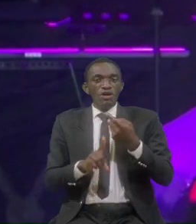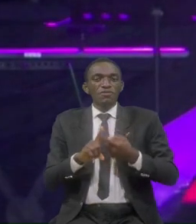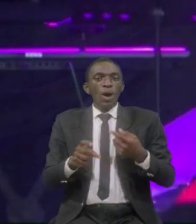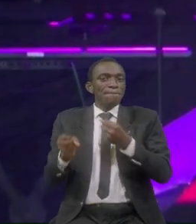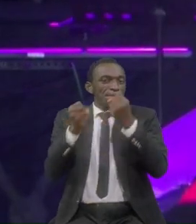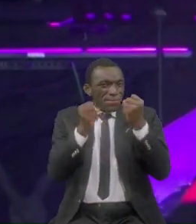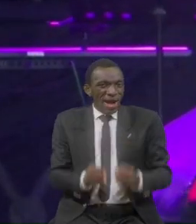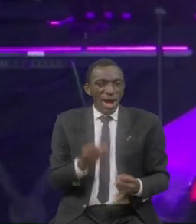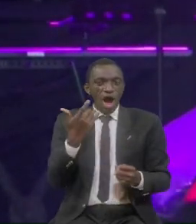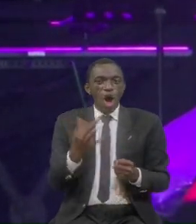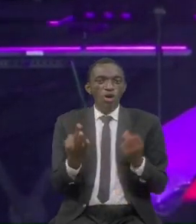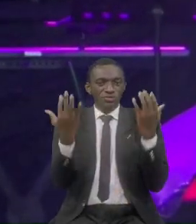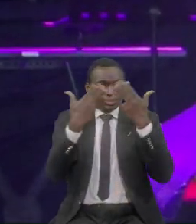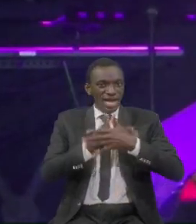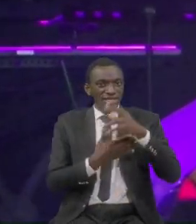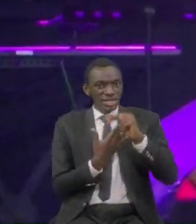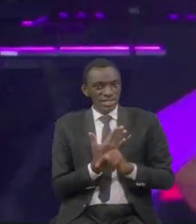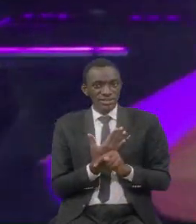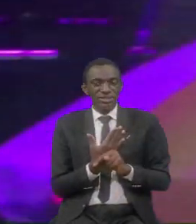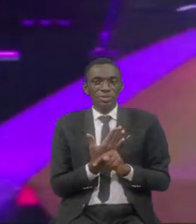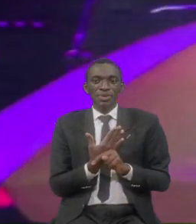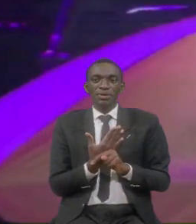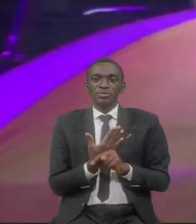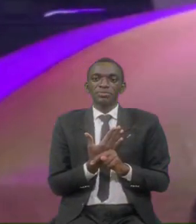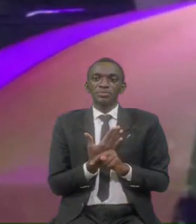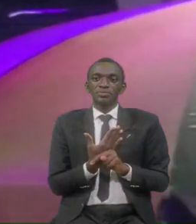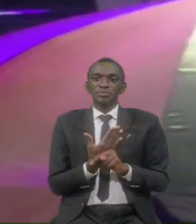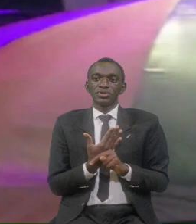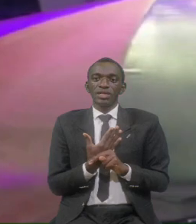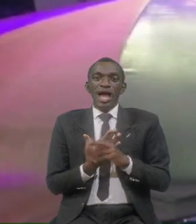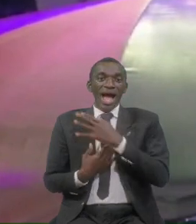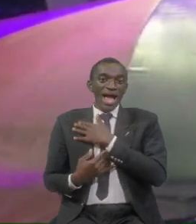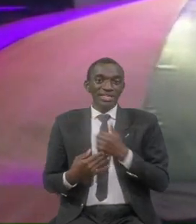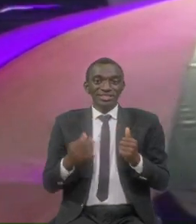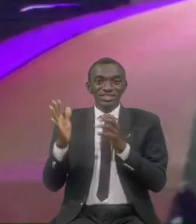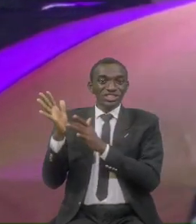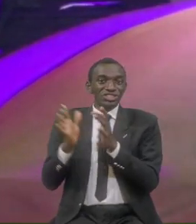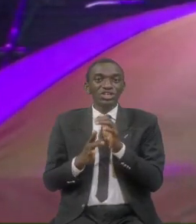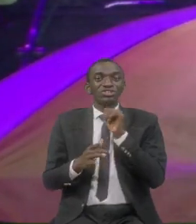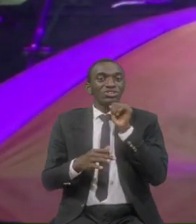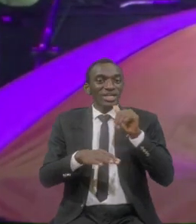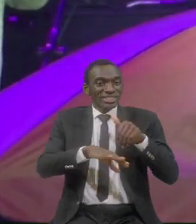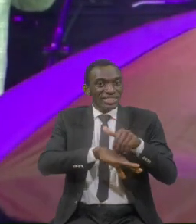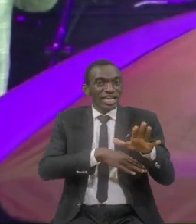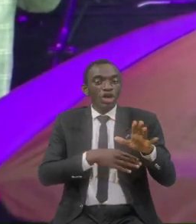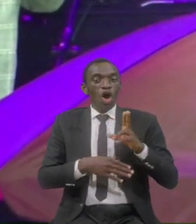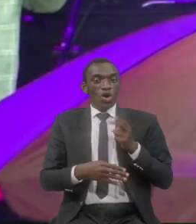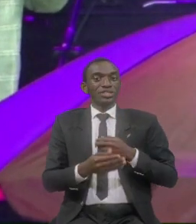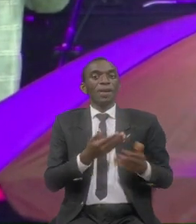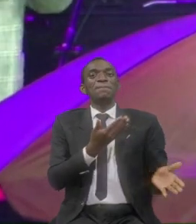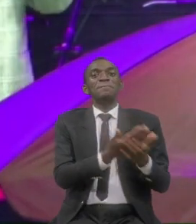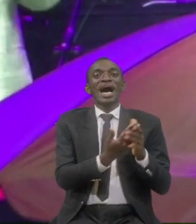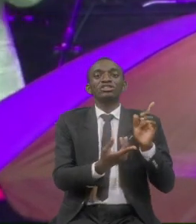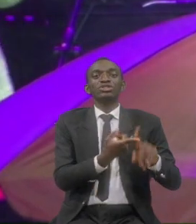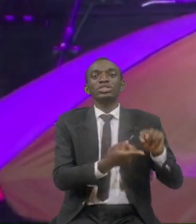darkness. Siya ang naghatag kanato kagawasan gikan sa kahom sa kangitngit. And he doesn't send us to where we came from. Og